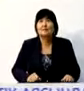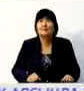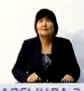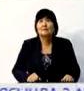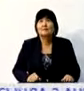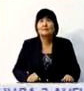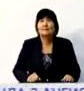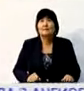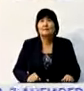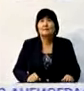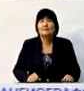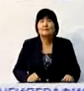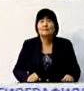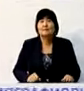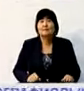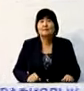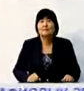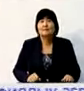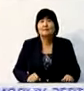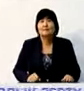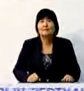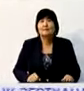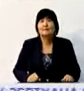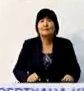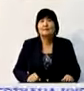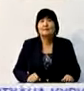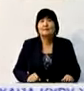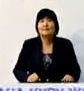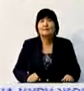Басилов, Төрехан Қожахметов, Қызылорда телеарнасы, Сырдария, Жалағаш аудандарынан.